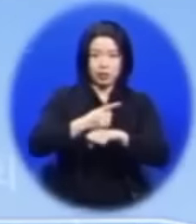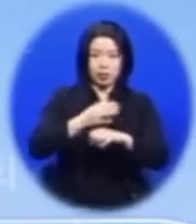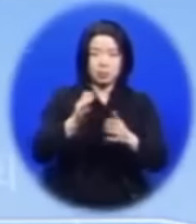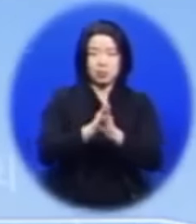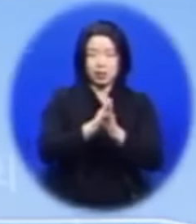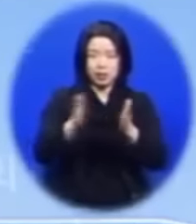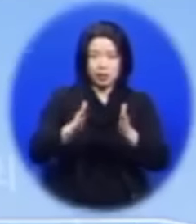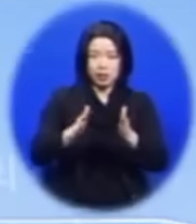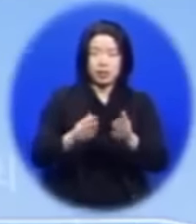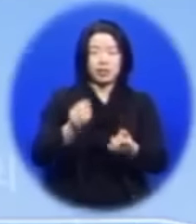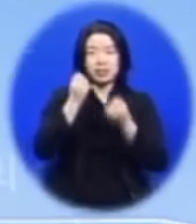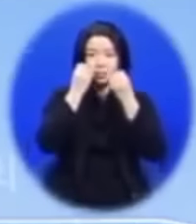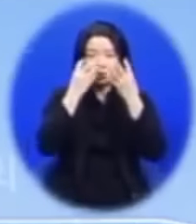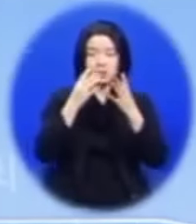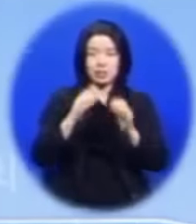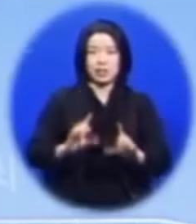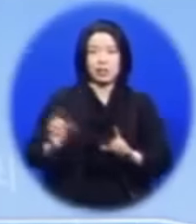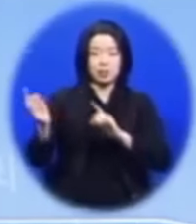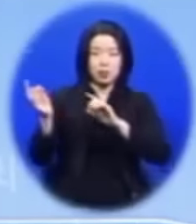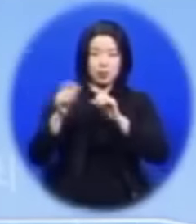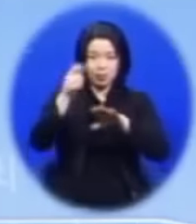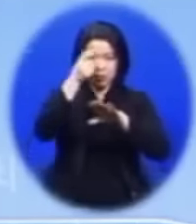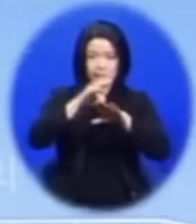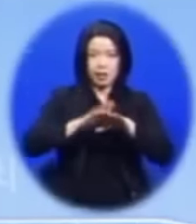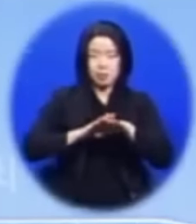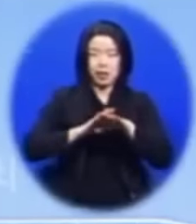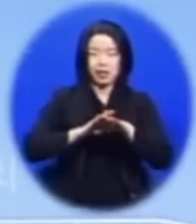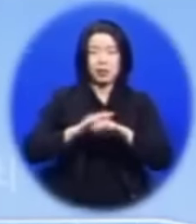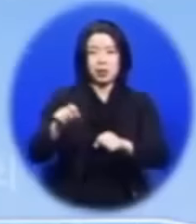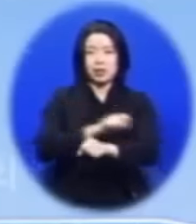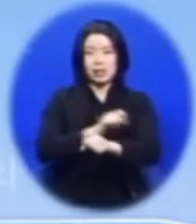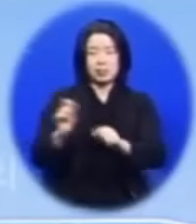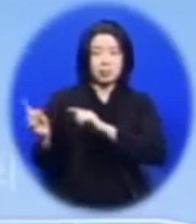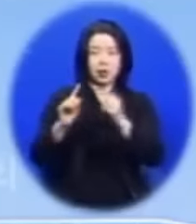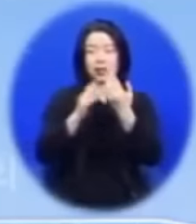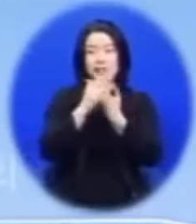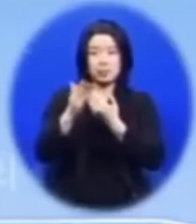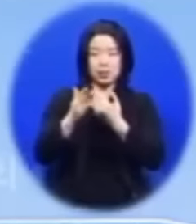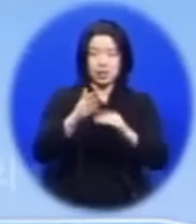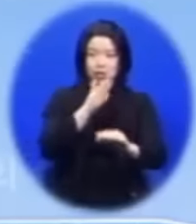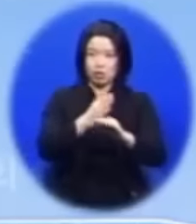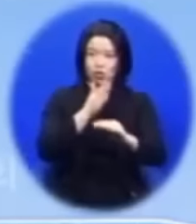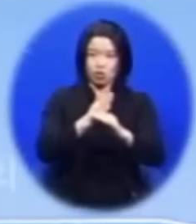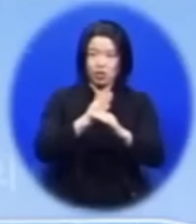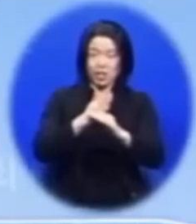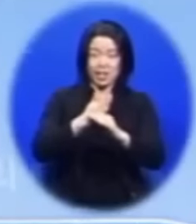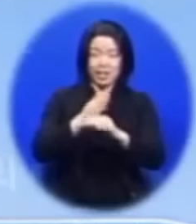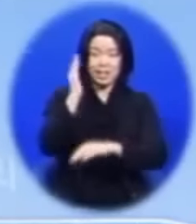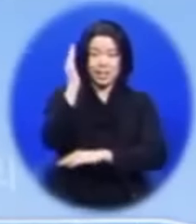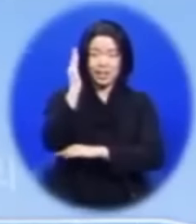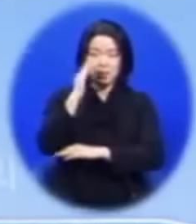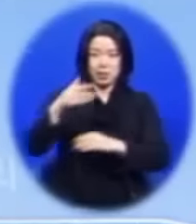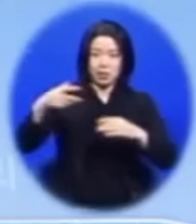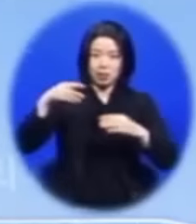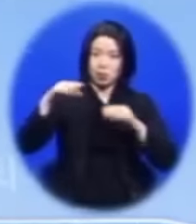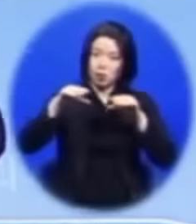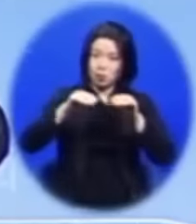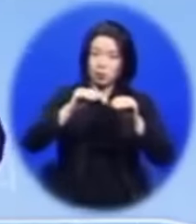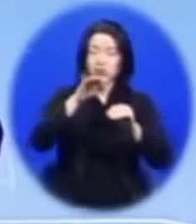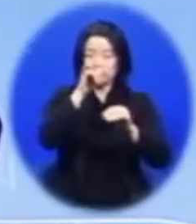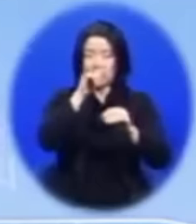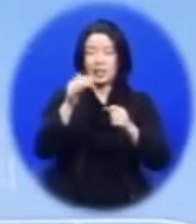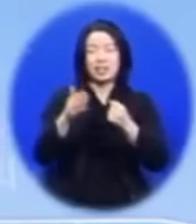집회 신년 집회 설교가 중간에 조금 끊어지는듯한 느낌이 있어서